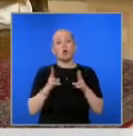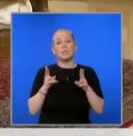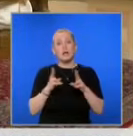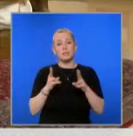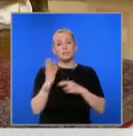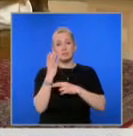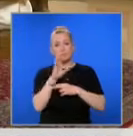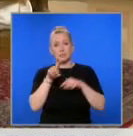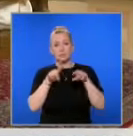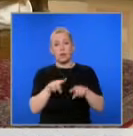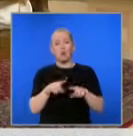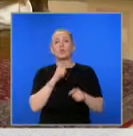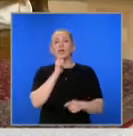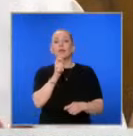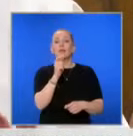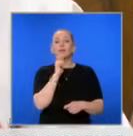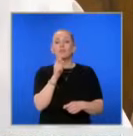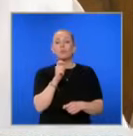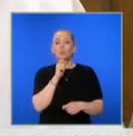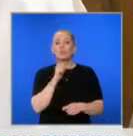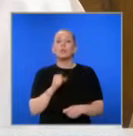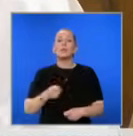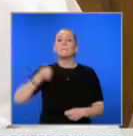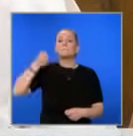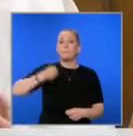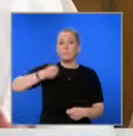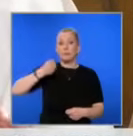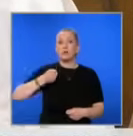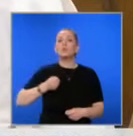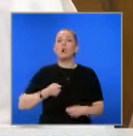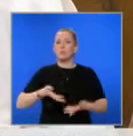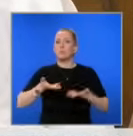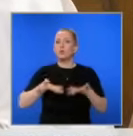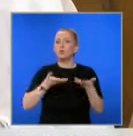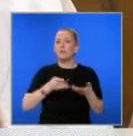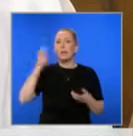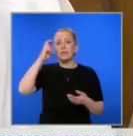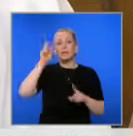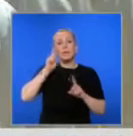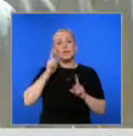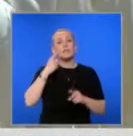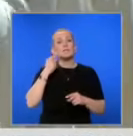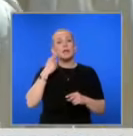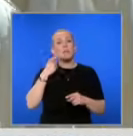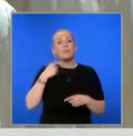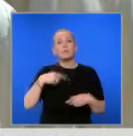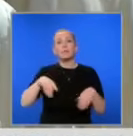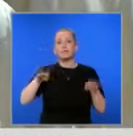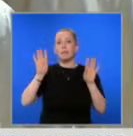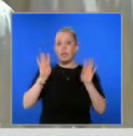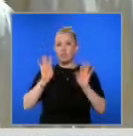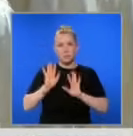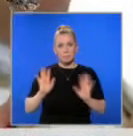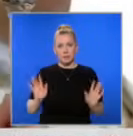швейцарската обществена телевизия, в което той призова Киев да не се срамува да признае поражение и да започне преговори. Ден по-късно